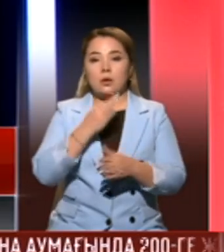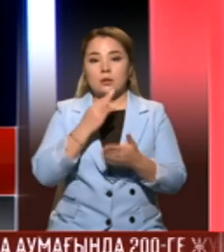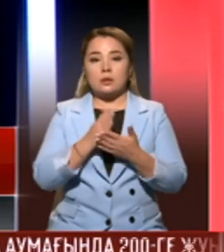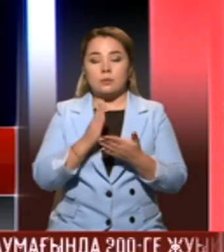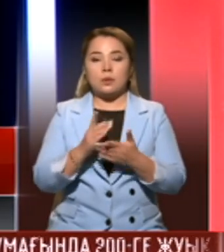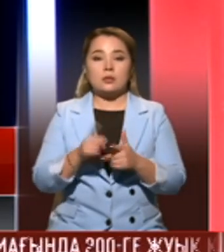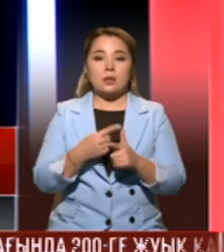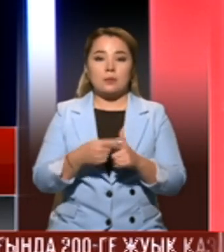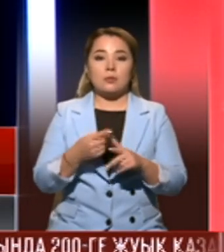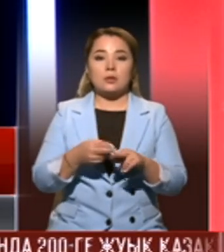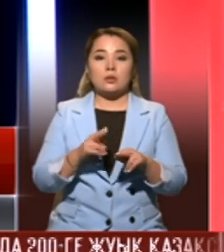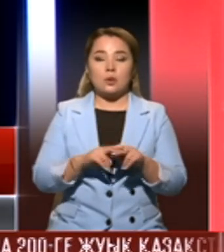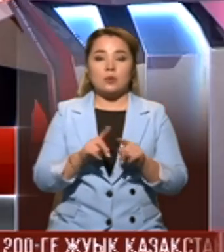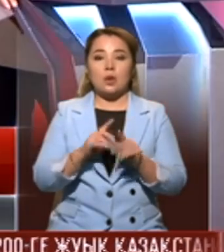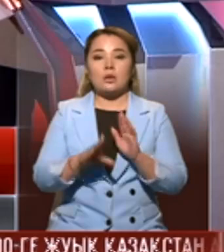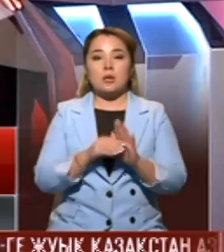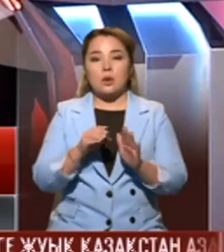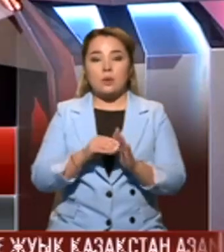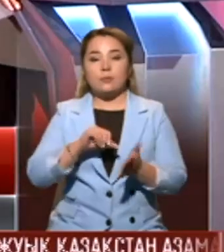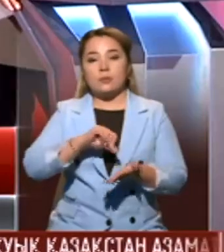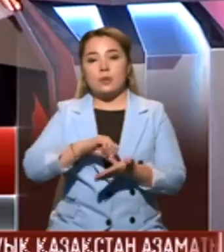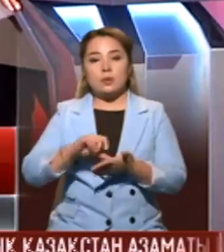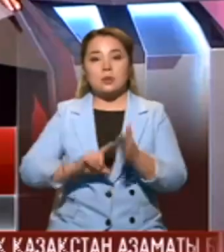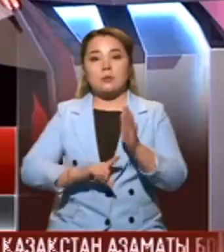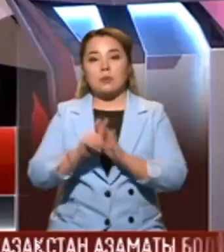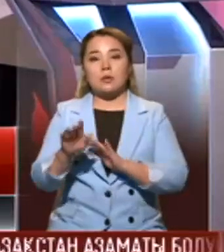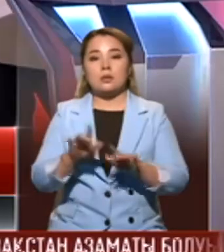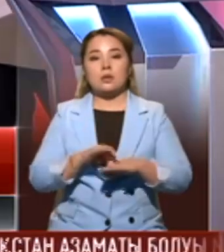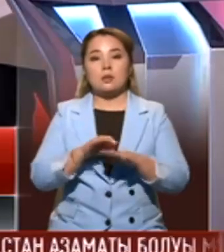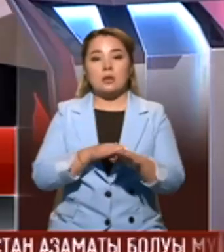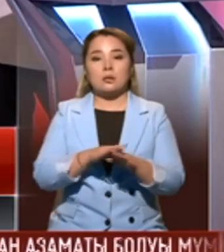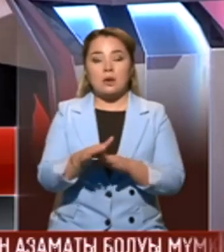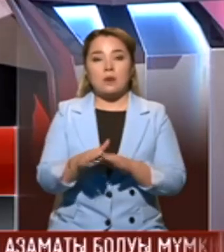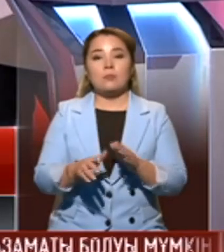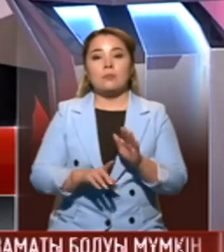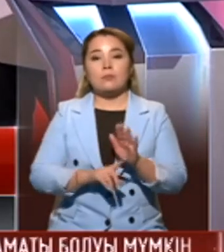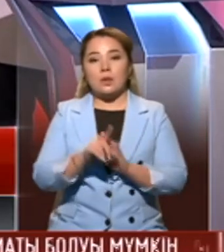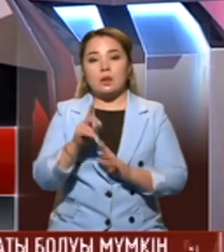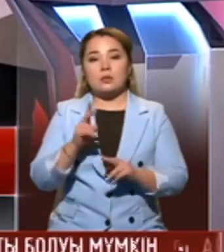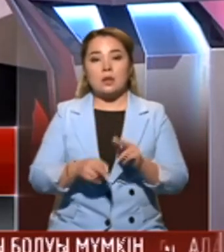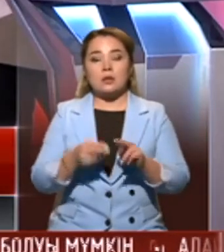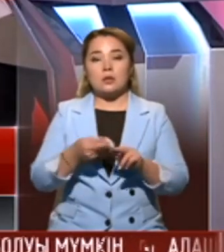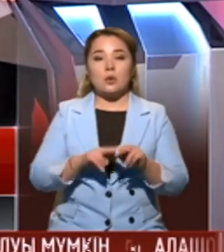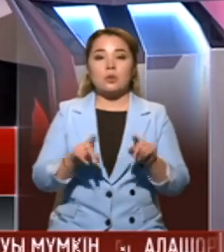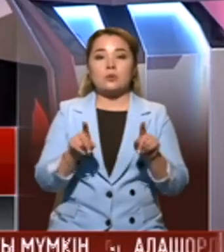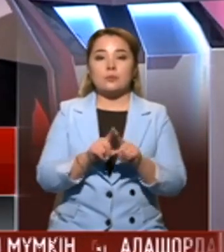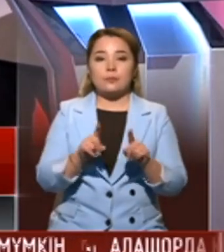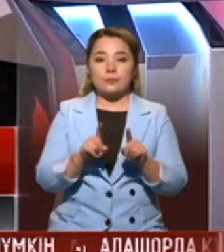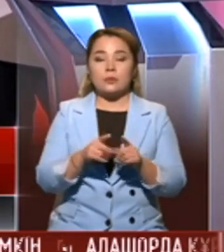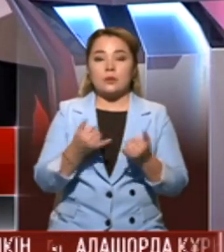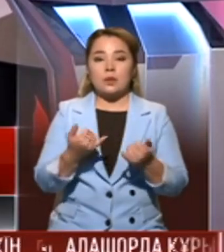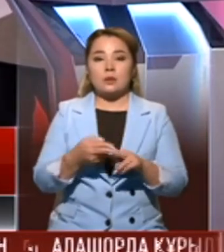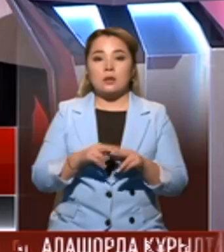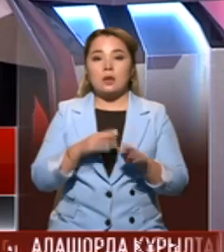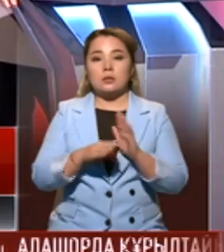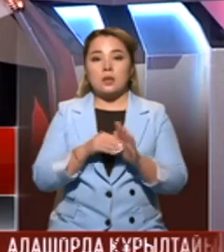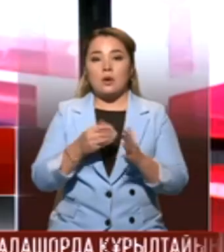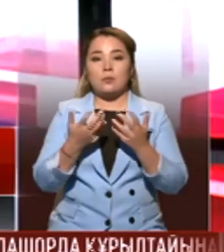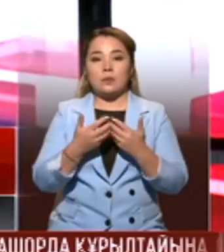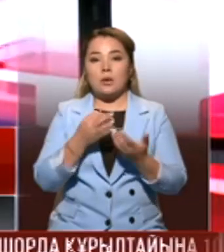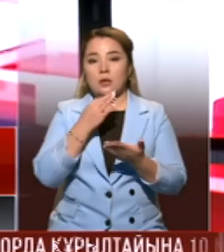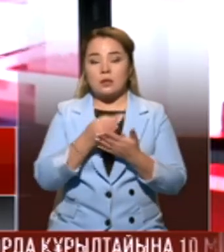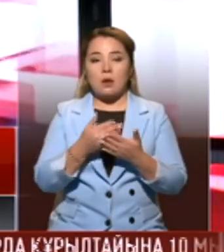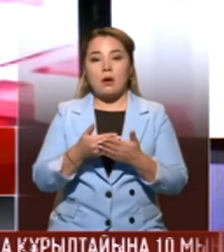немесе дауыс санау процесі басталғанға дейін, немесе басталғаннан кейін жаңағы дауыс санау процесінен